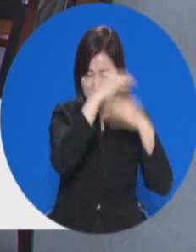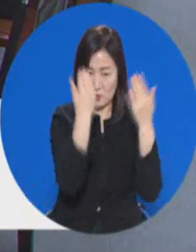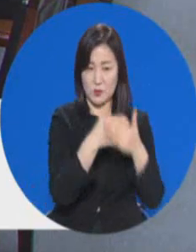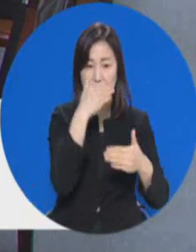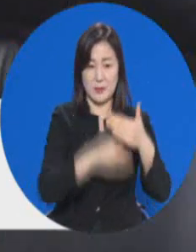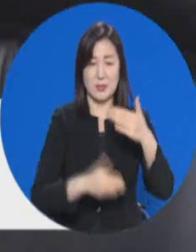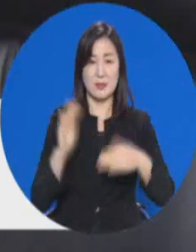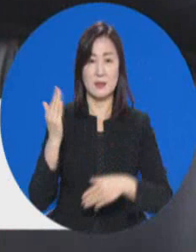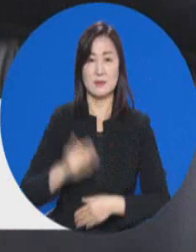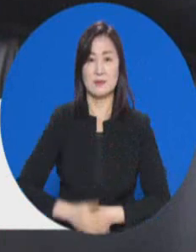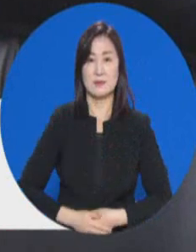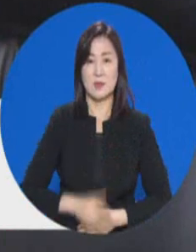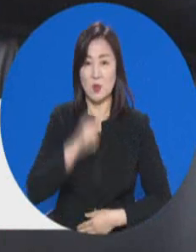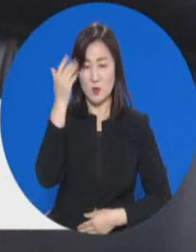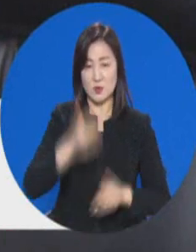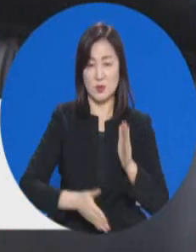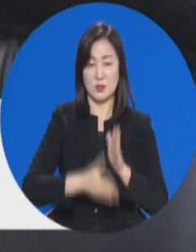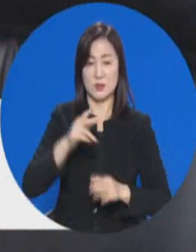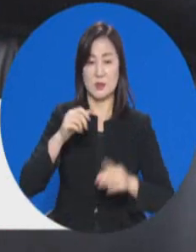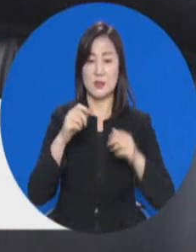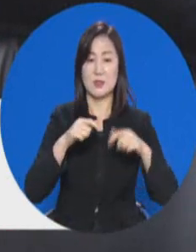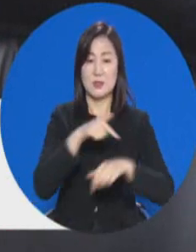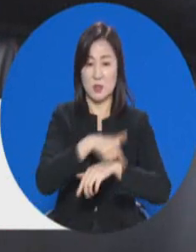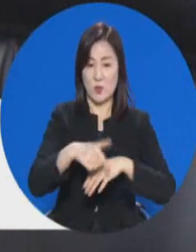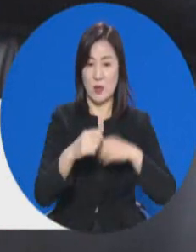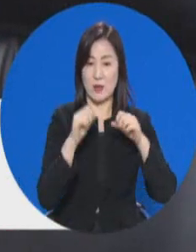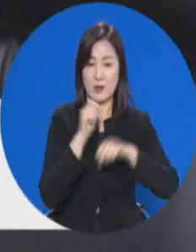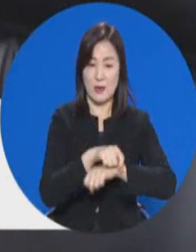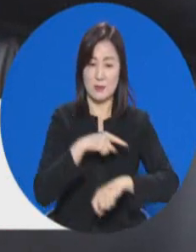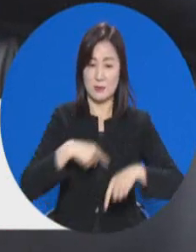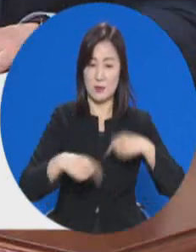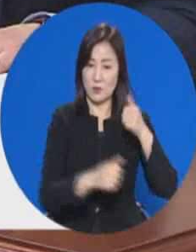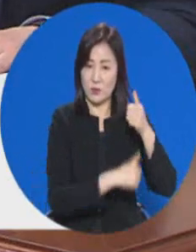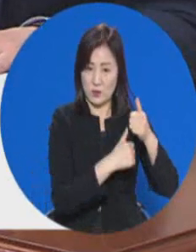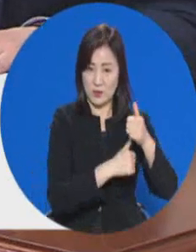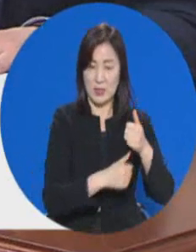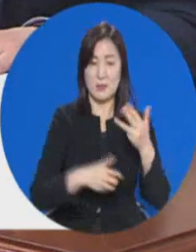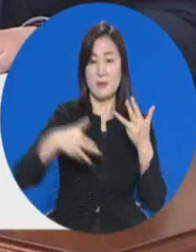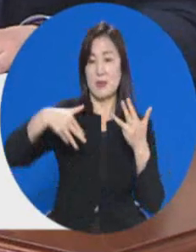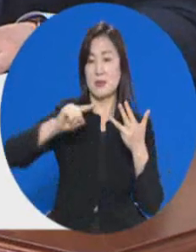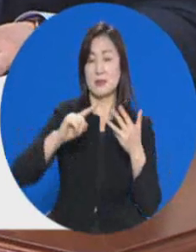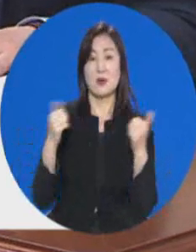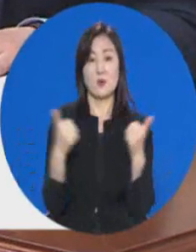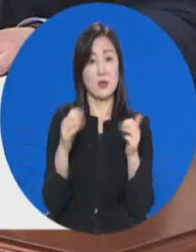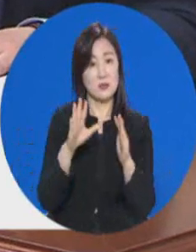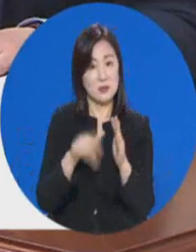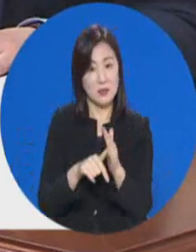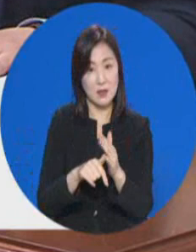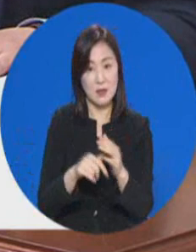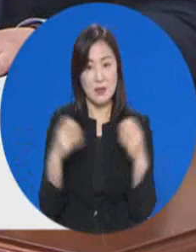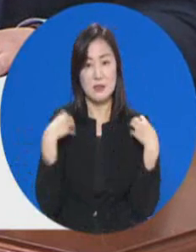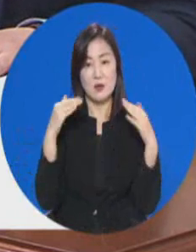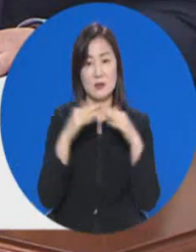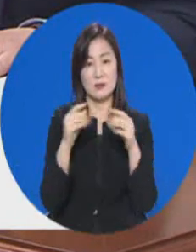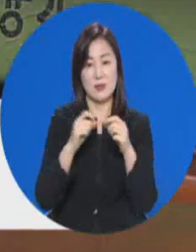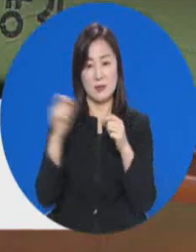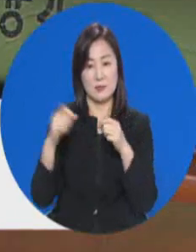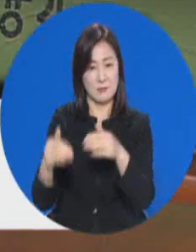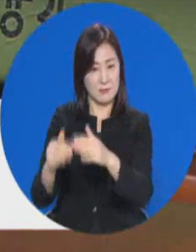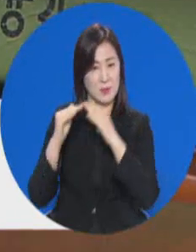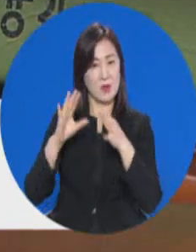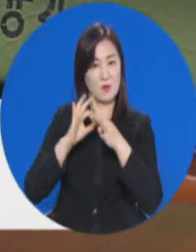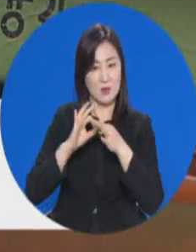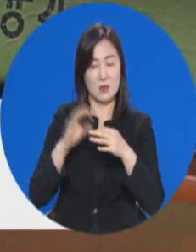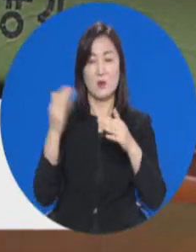삭감됐습니다. 여수시의회 기획행정위원회는 오늘 정례회 8차 회의에서 청사 별관 증축과 관련된 공유재산